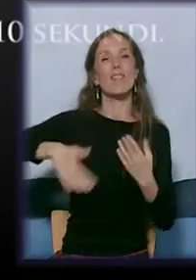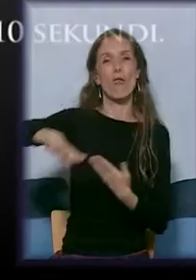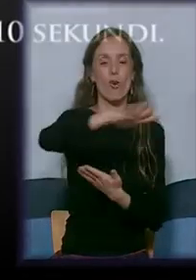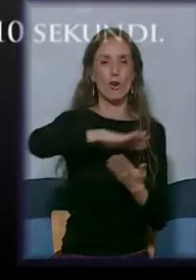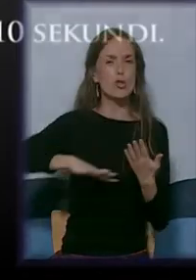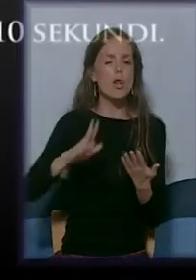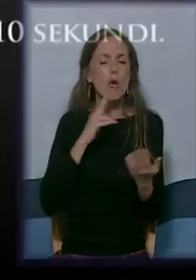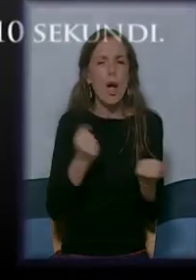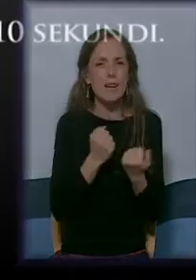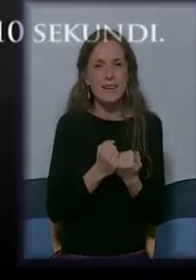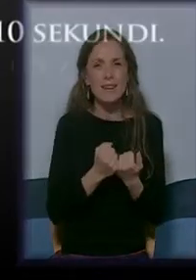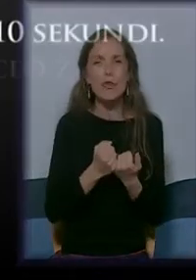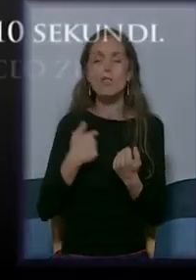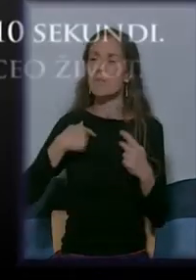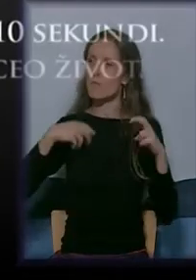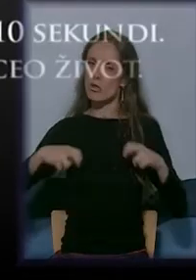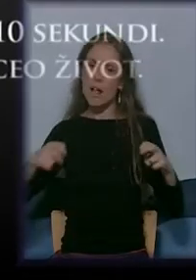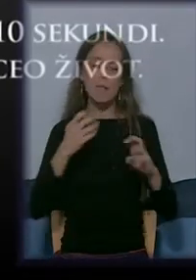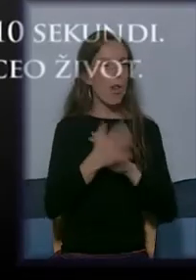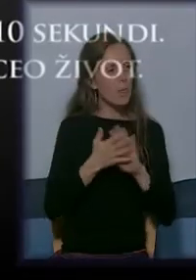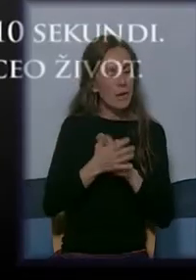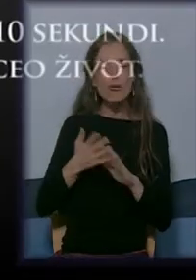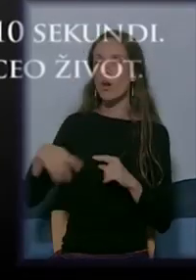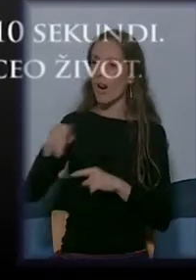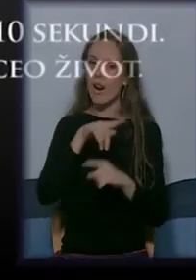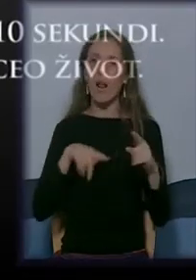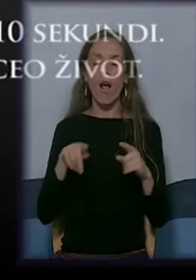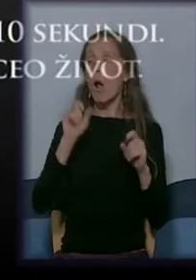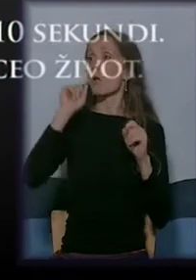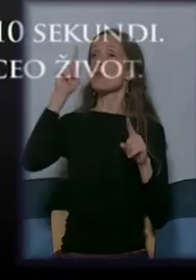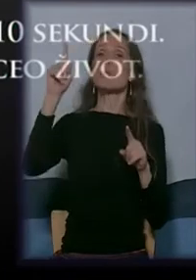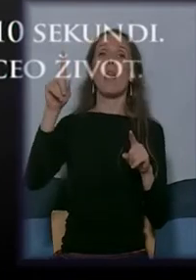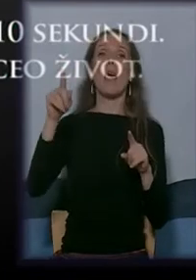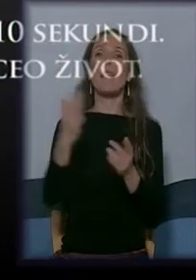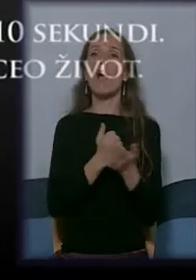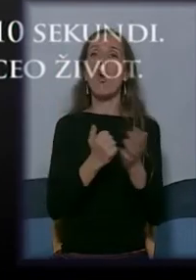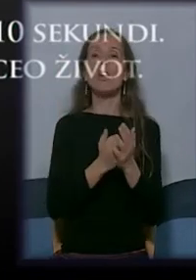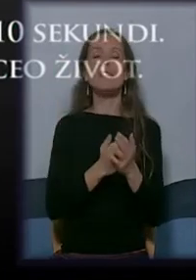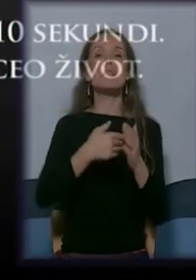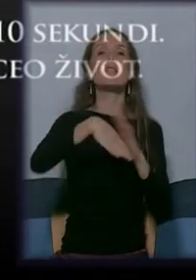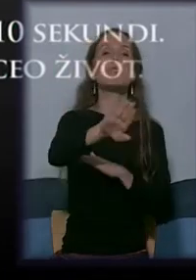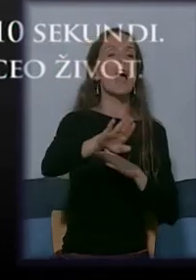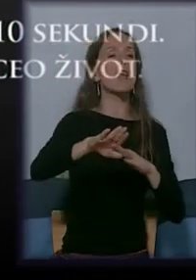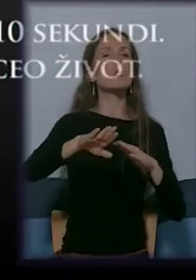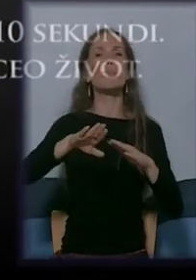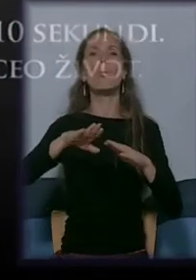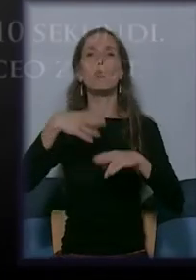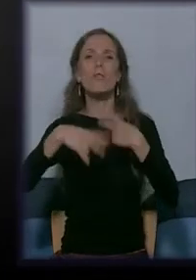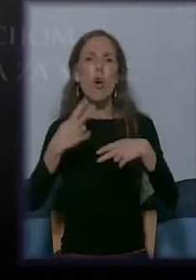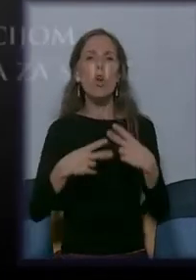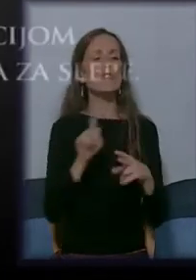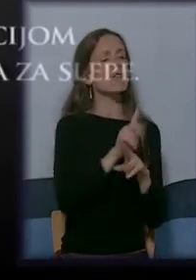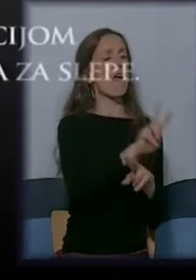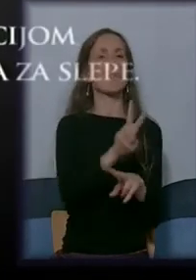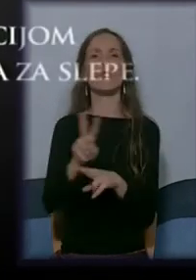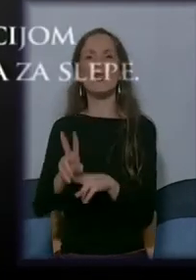malo tamo nešto razgovarali i pričali, desi se samo odjedan put ovaj korisnici izađu u dvorište, sve je pod kontrolom, tu su ljuljaške i sve.